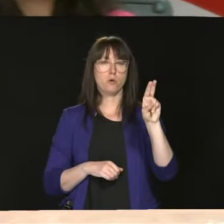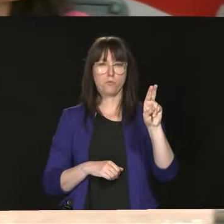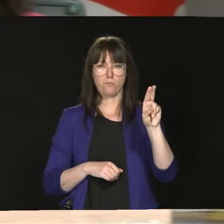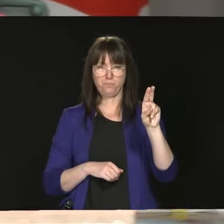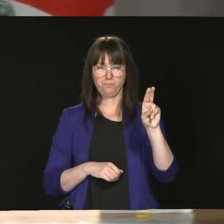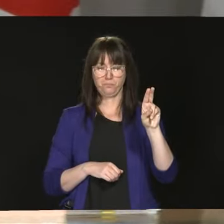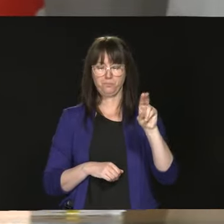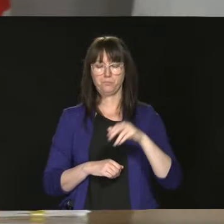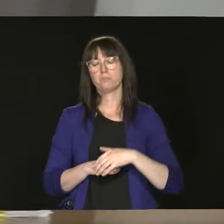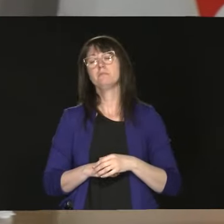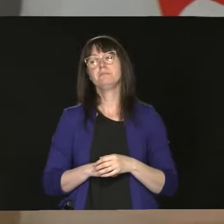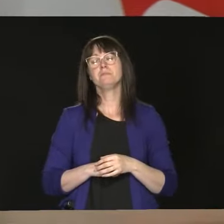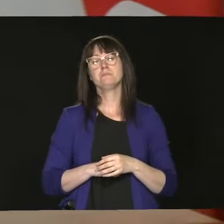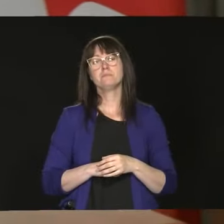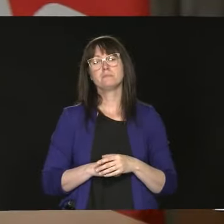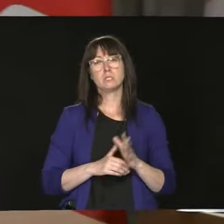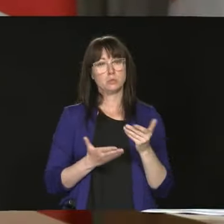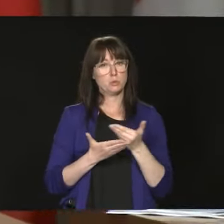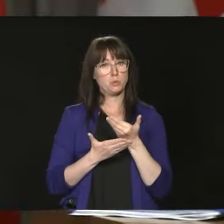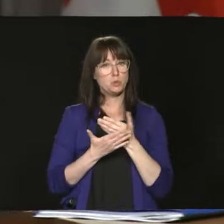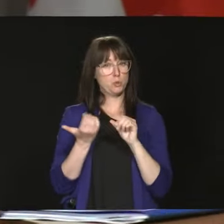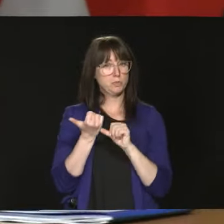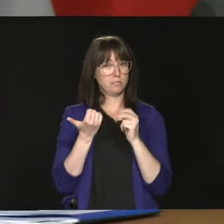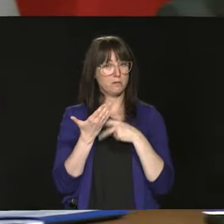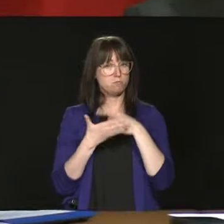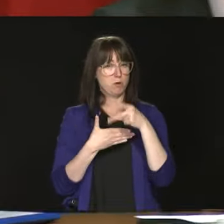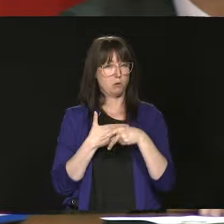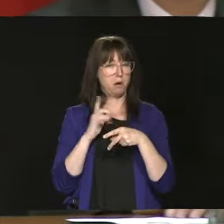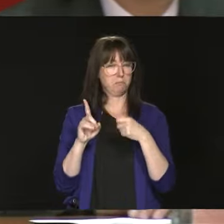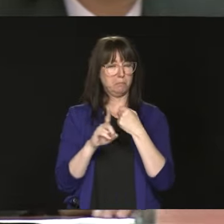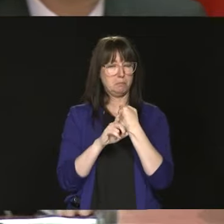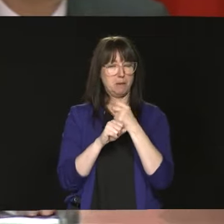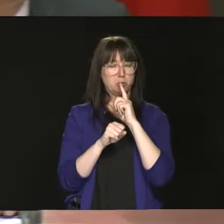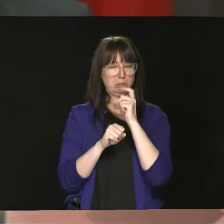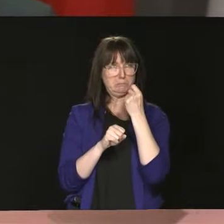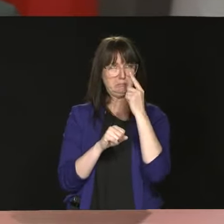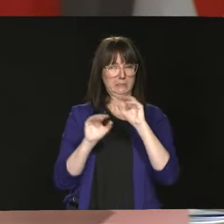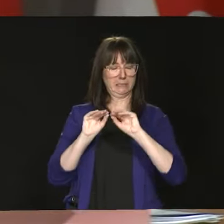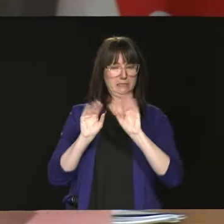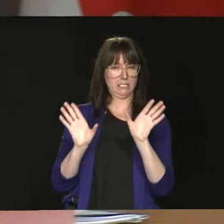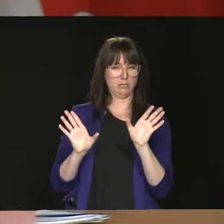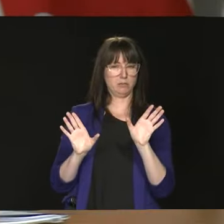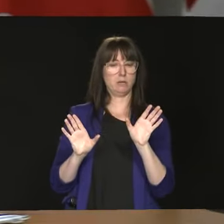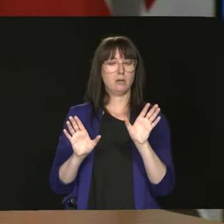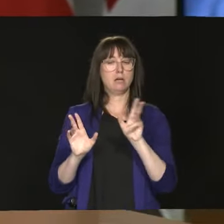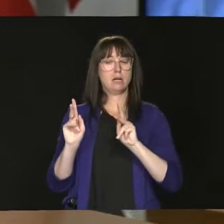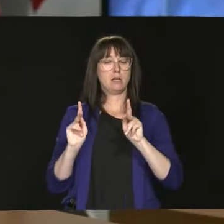propriétaires d'immeubles commerciaux ne seront pas obligés de s'inscrire au programme.